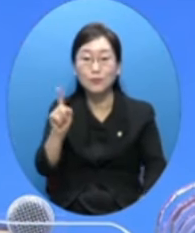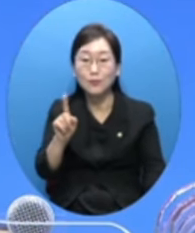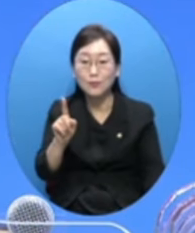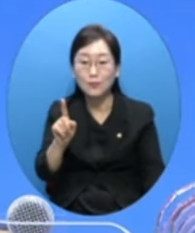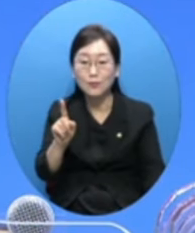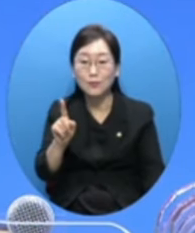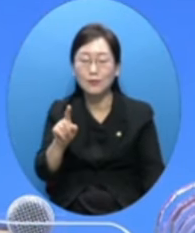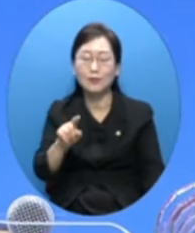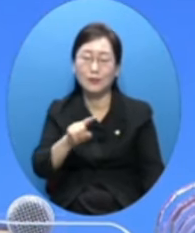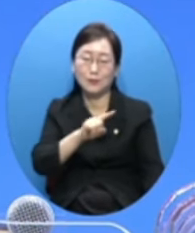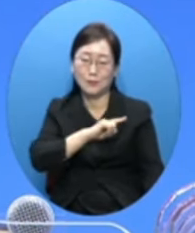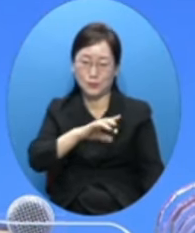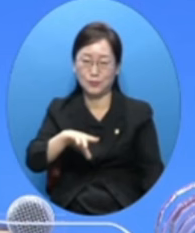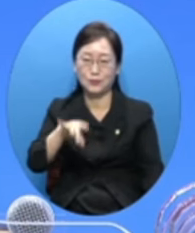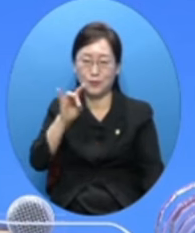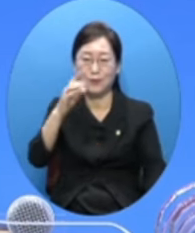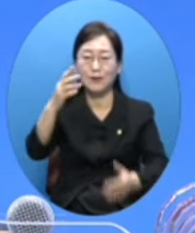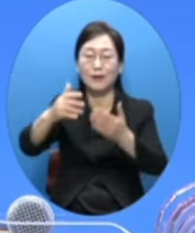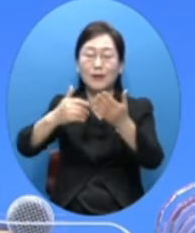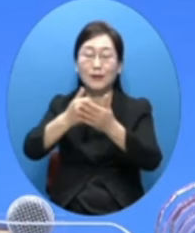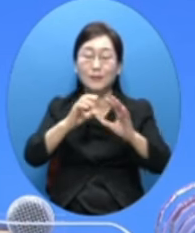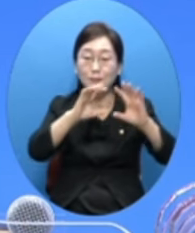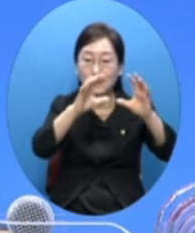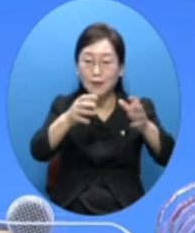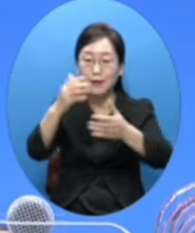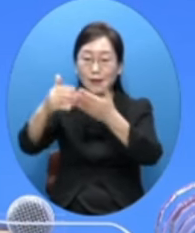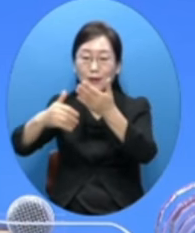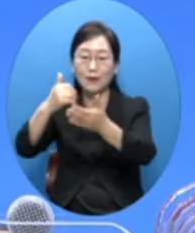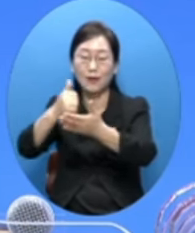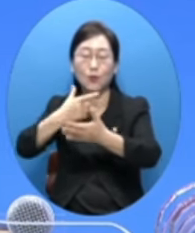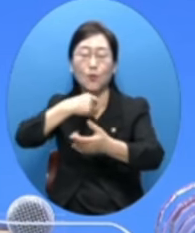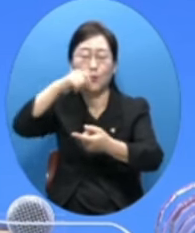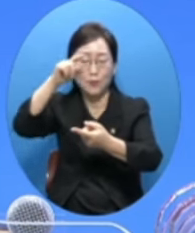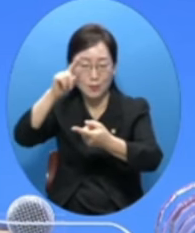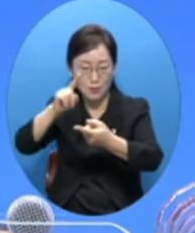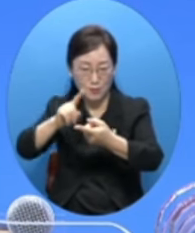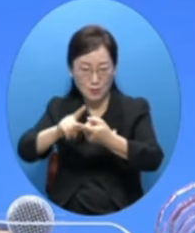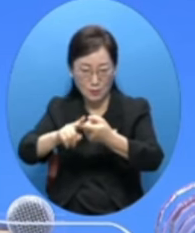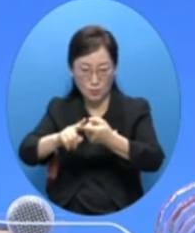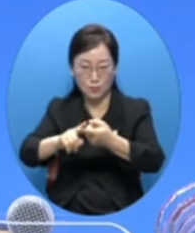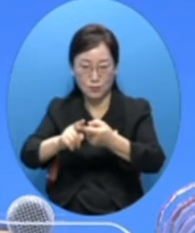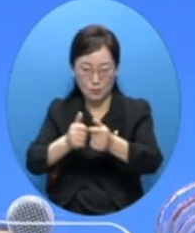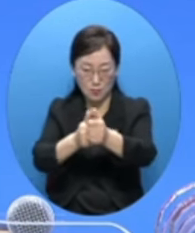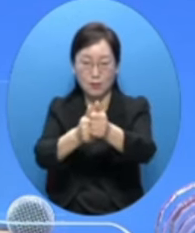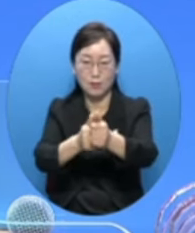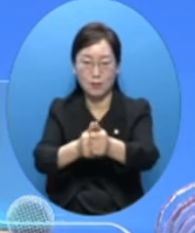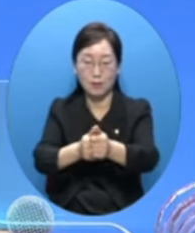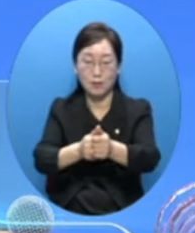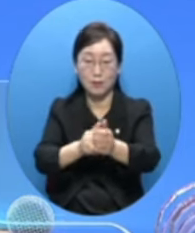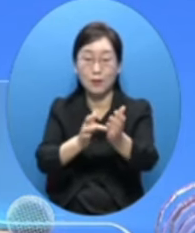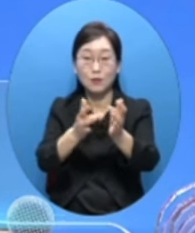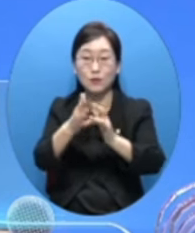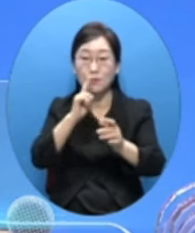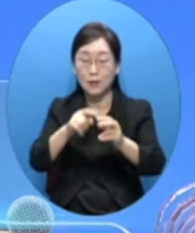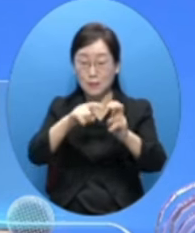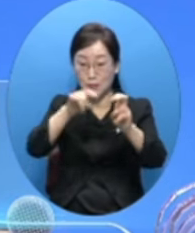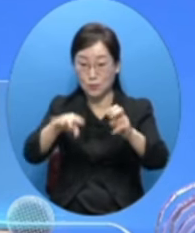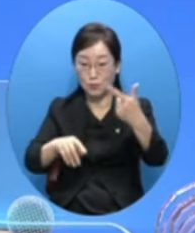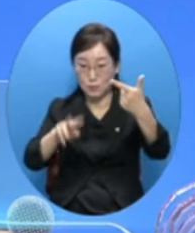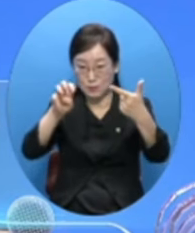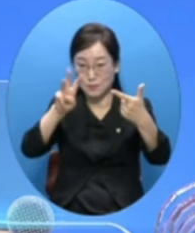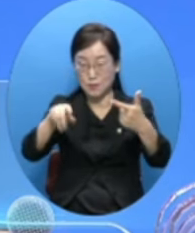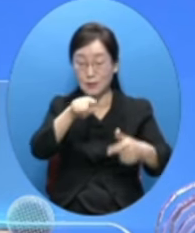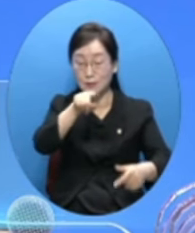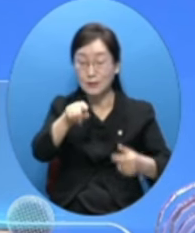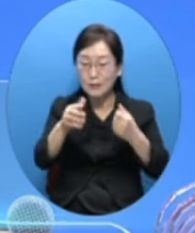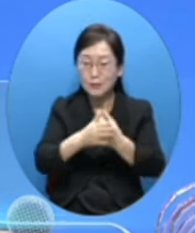먼저 하나님의 나라와 하나님의 뜻을 구하는 것입니다. 예수님께서 마태복음 33절에 말씀하셨습니다. 그런즉